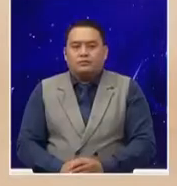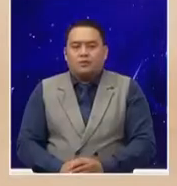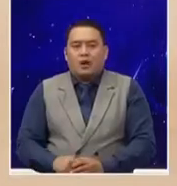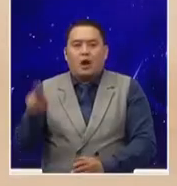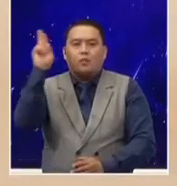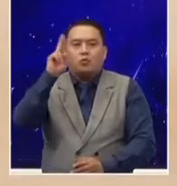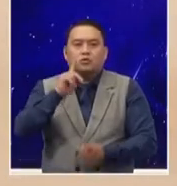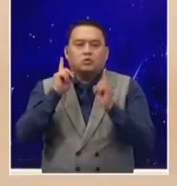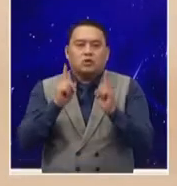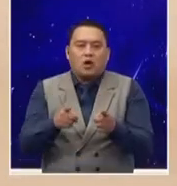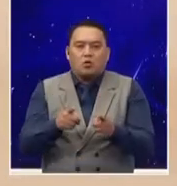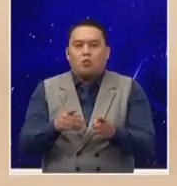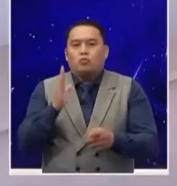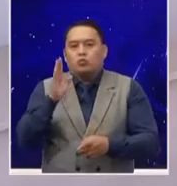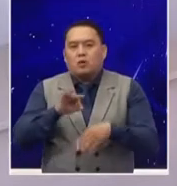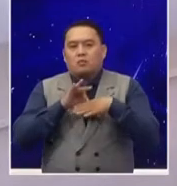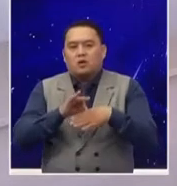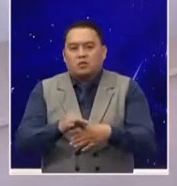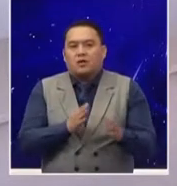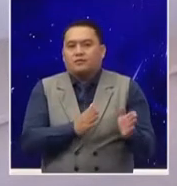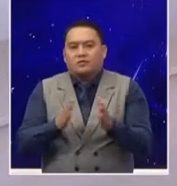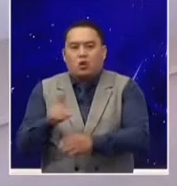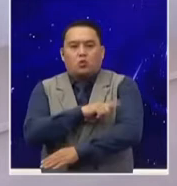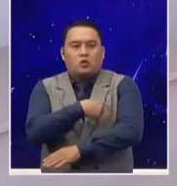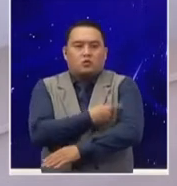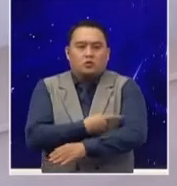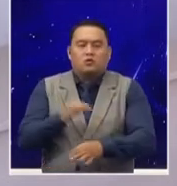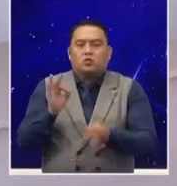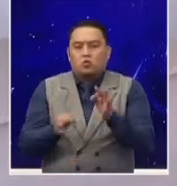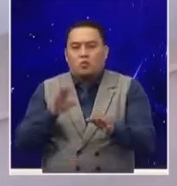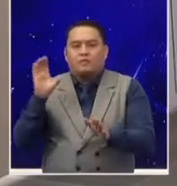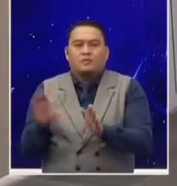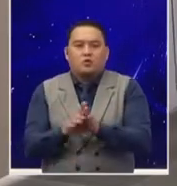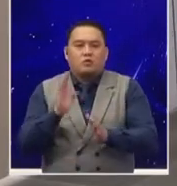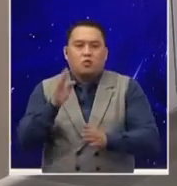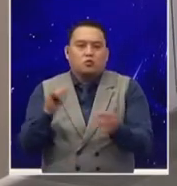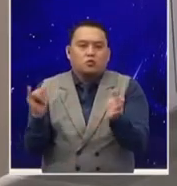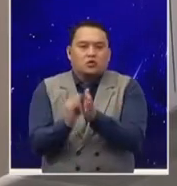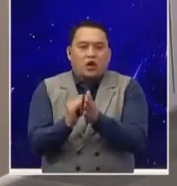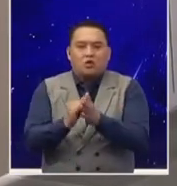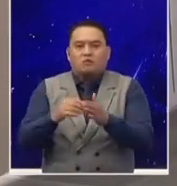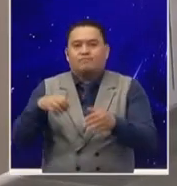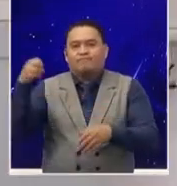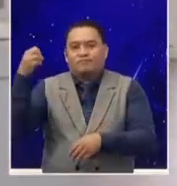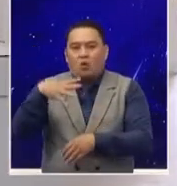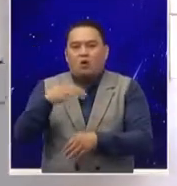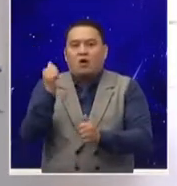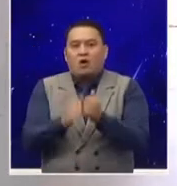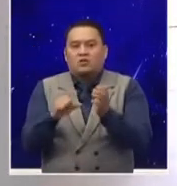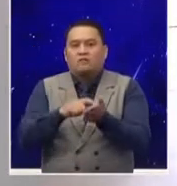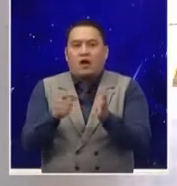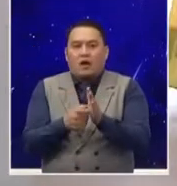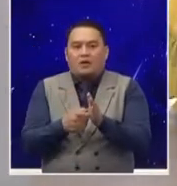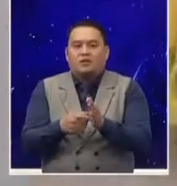Обучение, согласно нынешним реалиям, будет проходить соблюдением всех санитарных норм. При входе в школу установлен туннель с опрыскивателем. В каждом